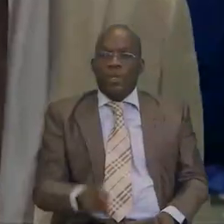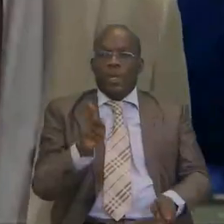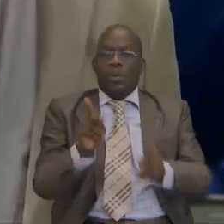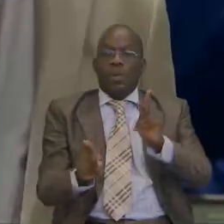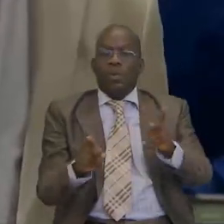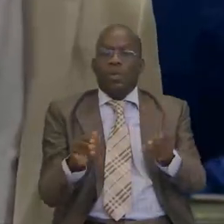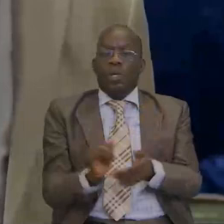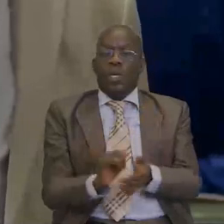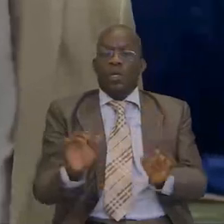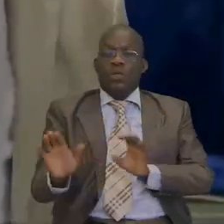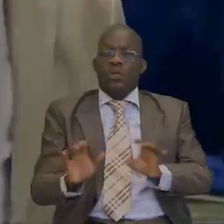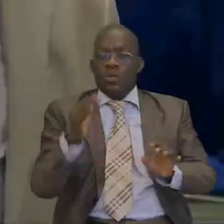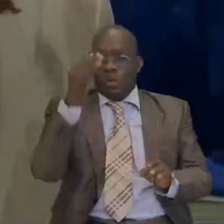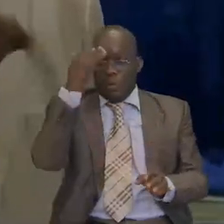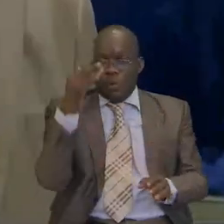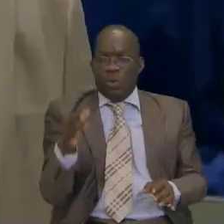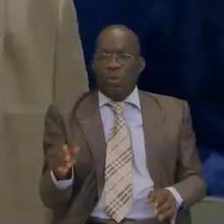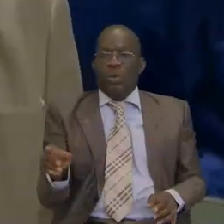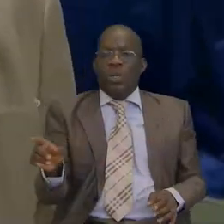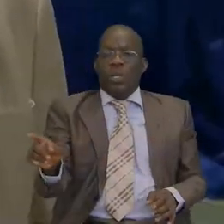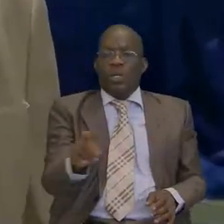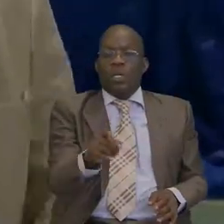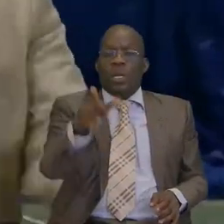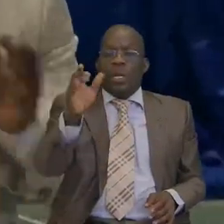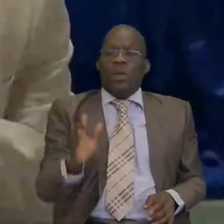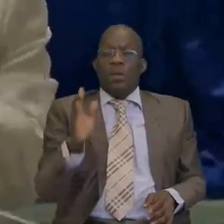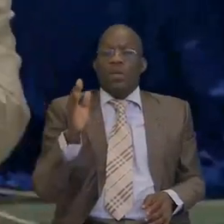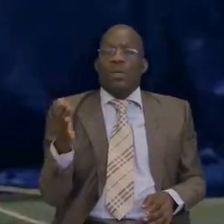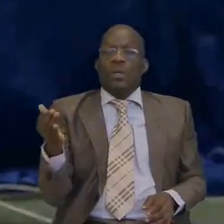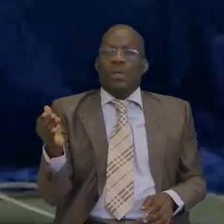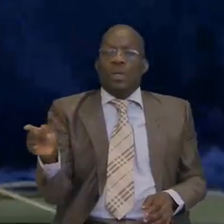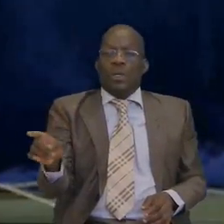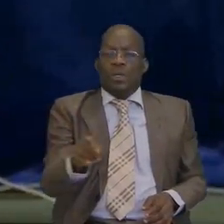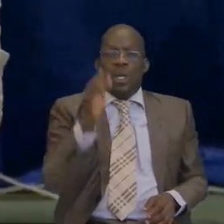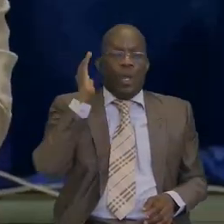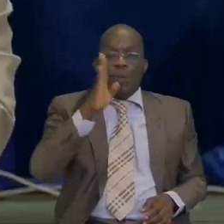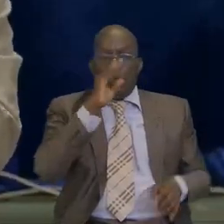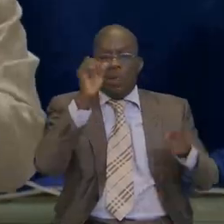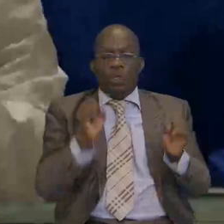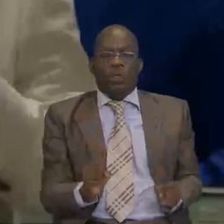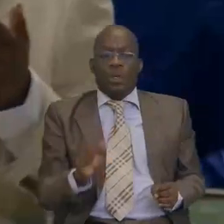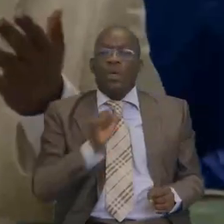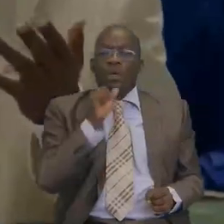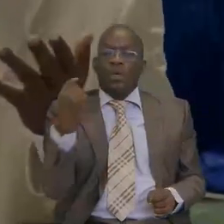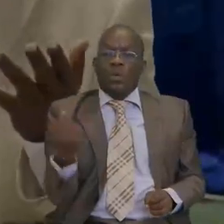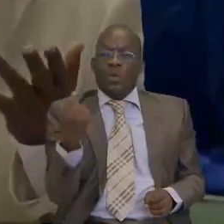Le peuple qui connaît son Dieu sera fort. Non seulement